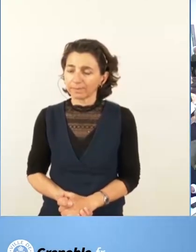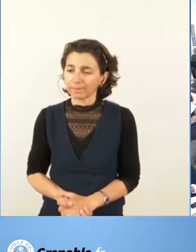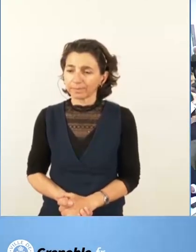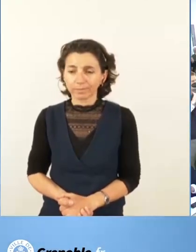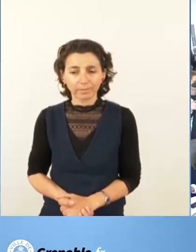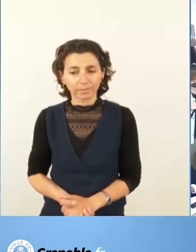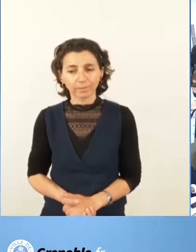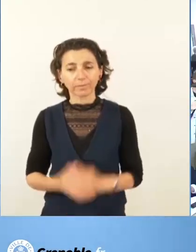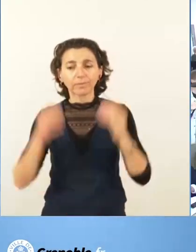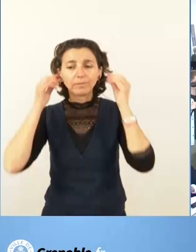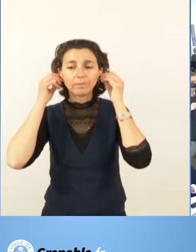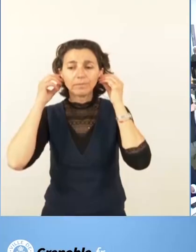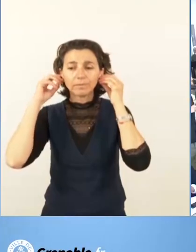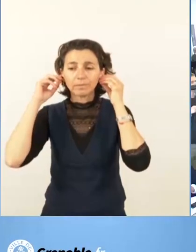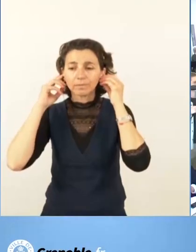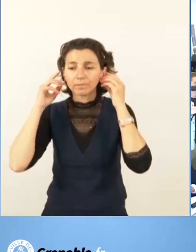le bleu en haut